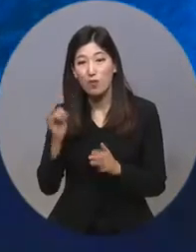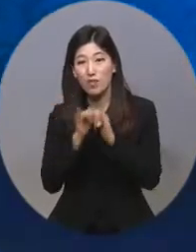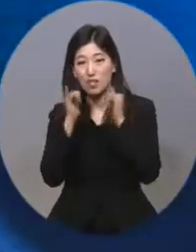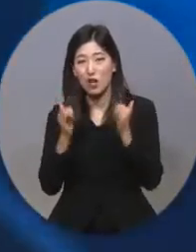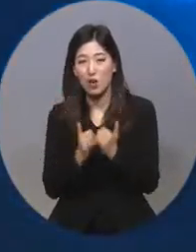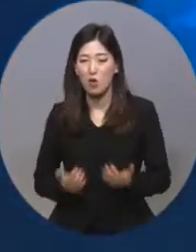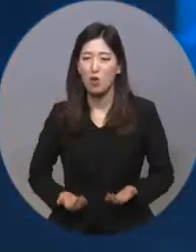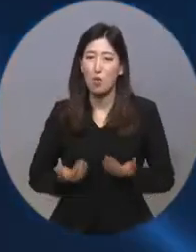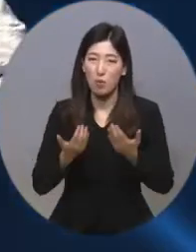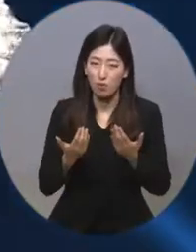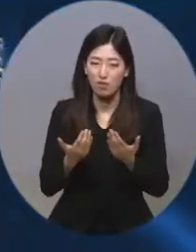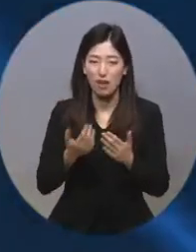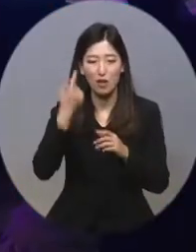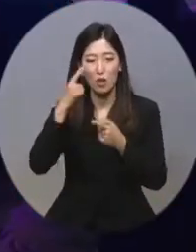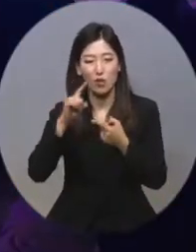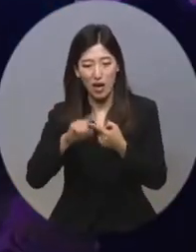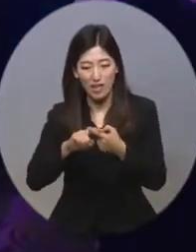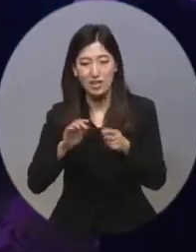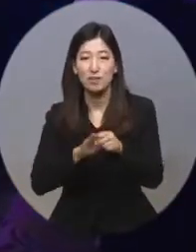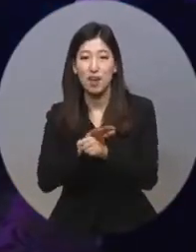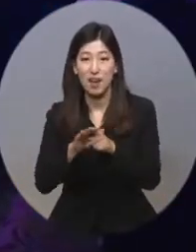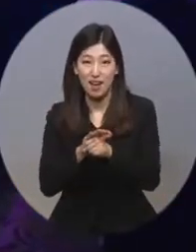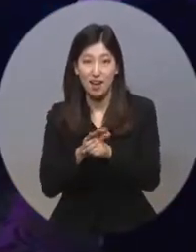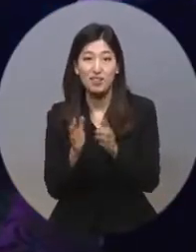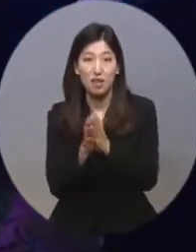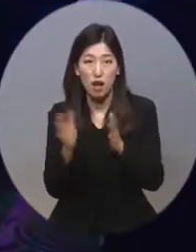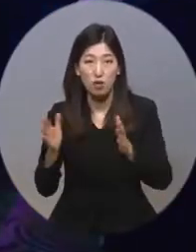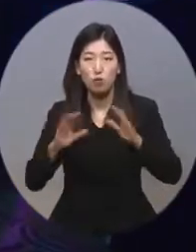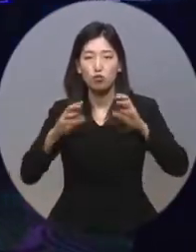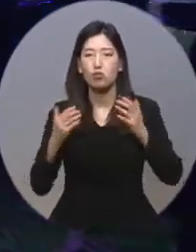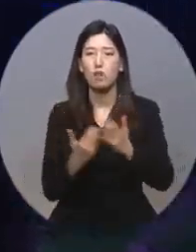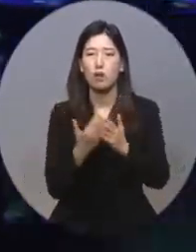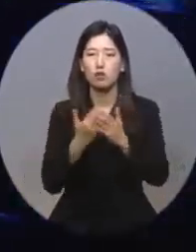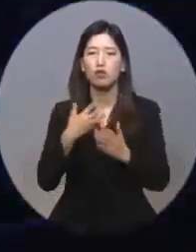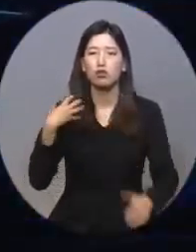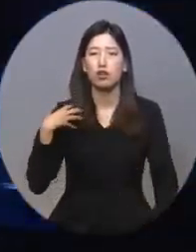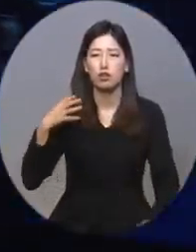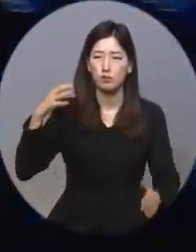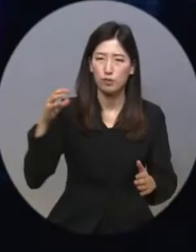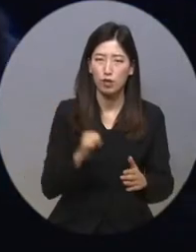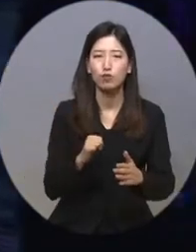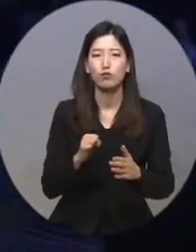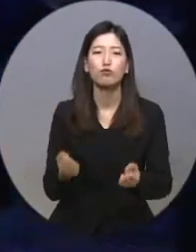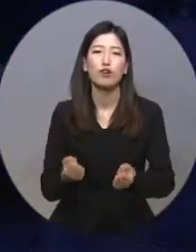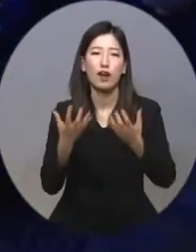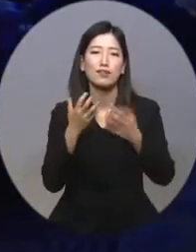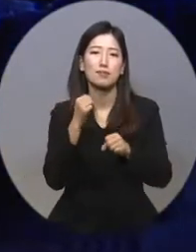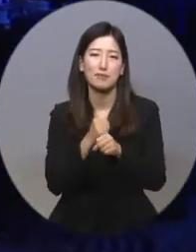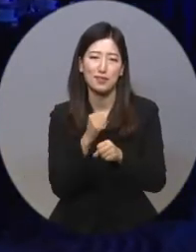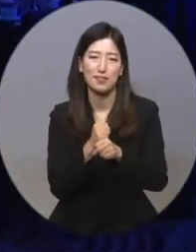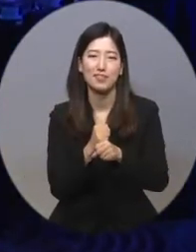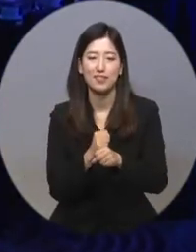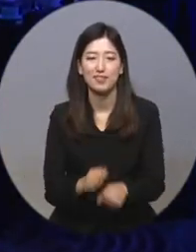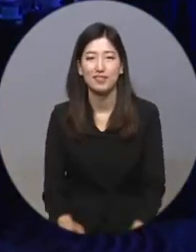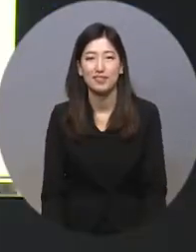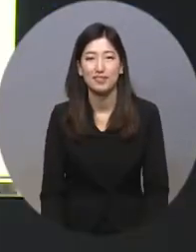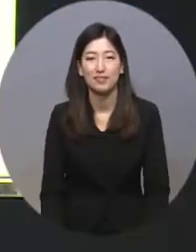관심과 사랑을 실천함으로써 우리나라의 국가발전 책임과 사명을 다하는 데 힘을 보태고자